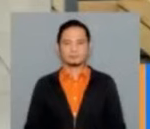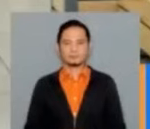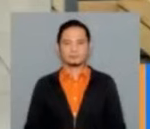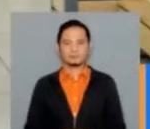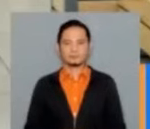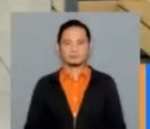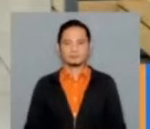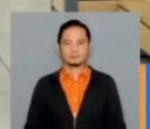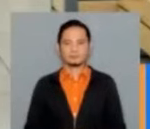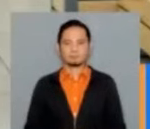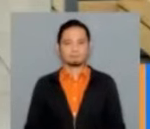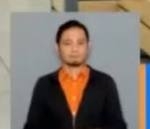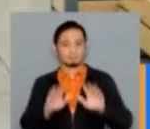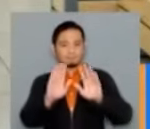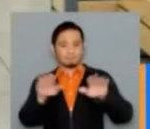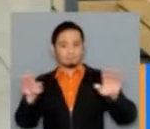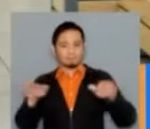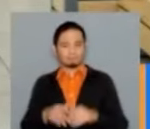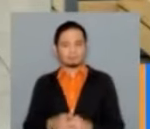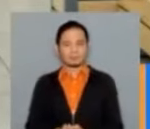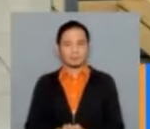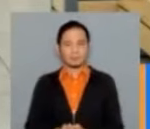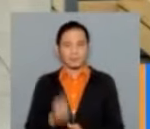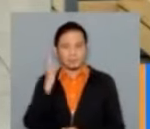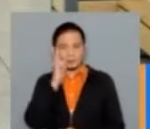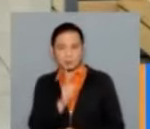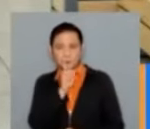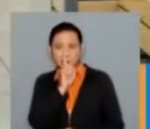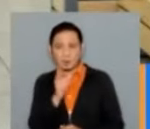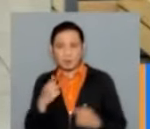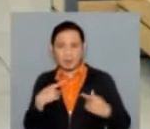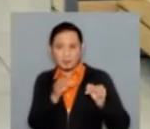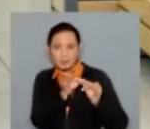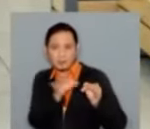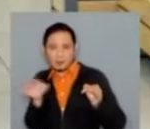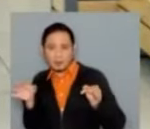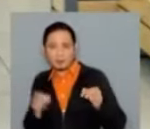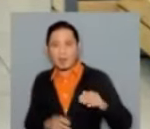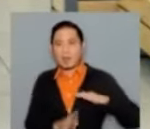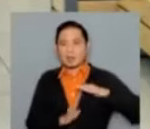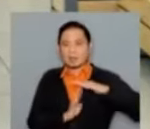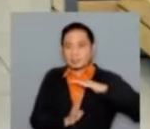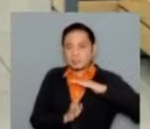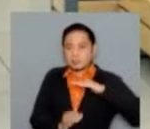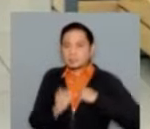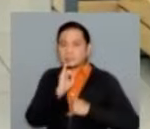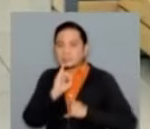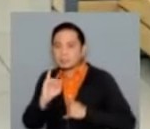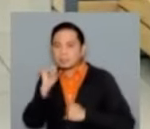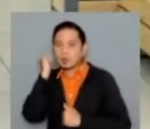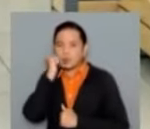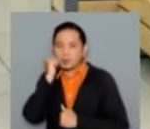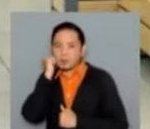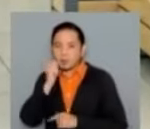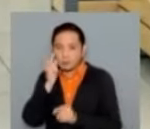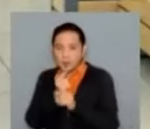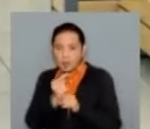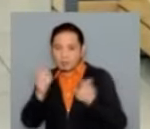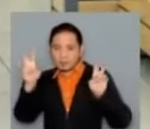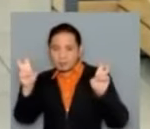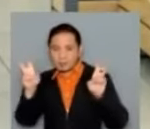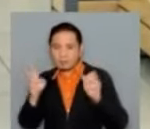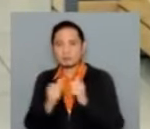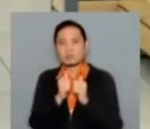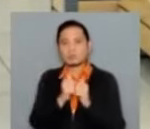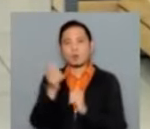For sure, lagi niyong naririnig ang kasabihang, the customer is always right. Ibig sabihin, yung mga owner ng mga tindahan o